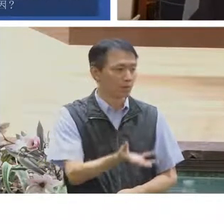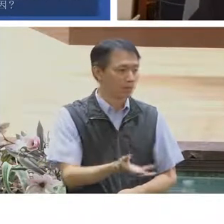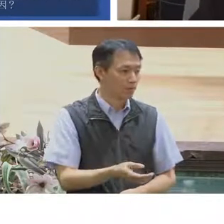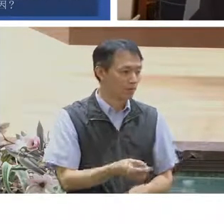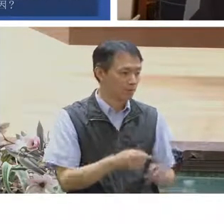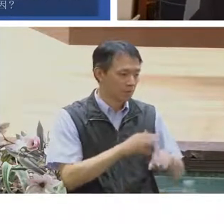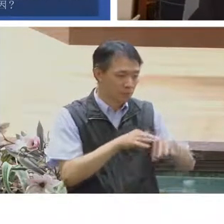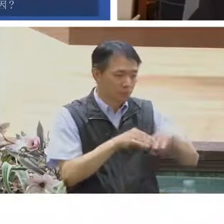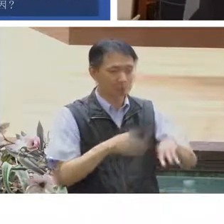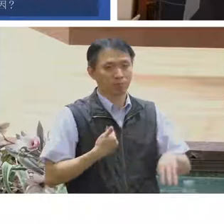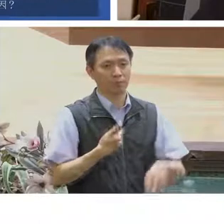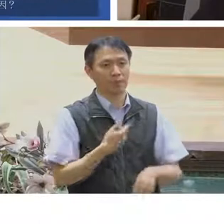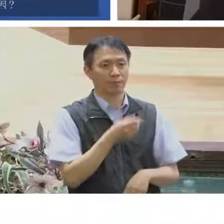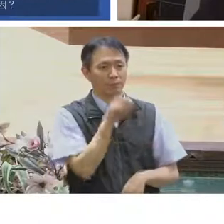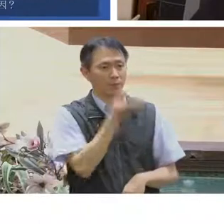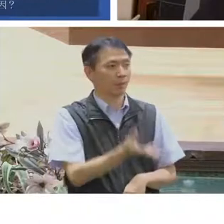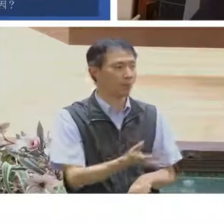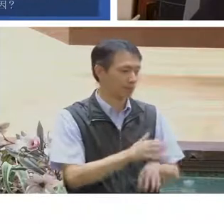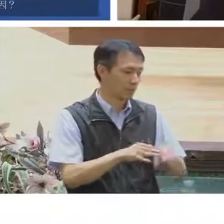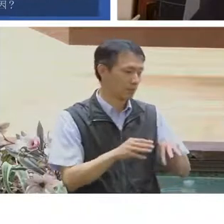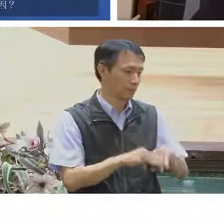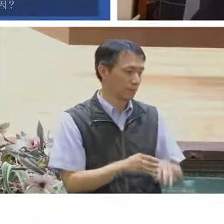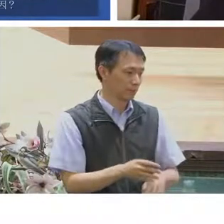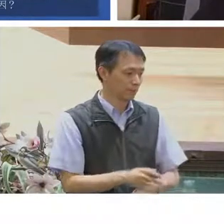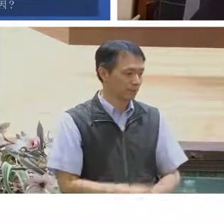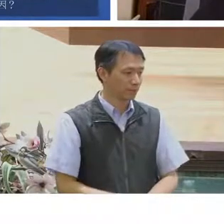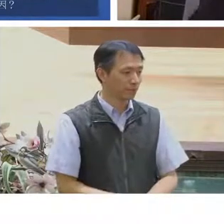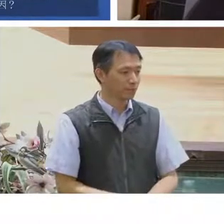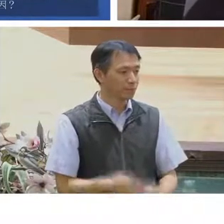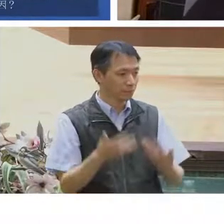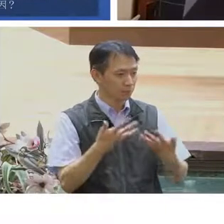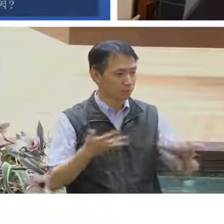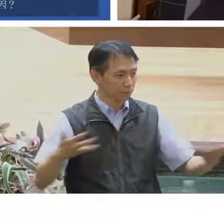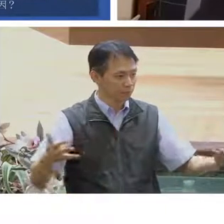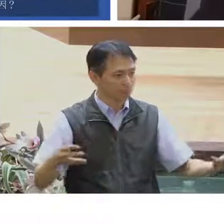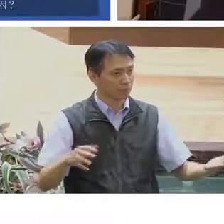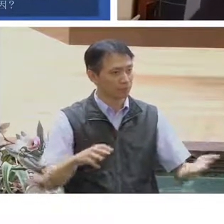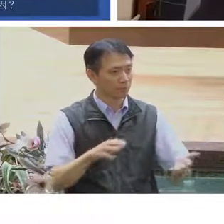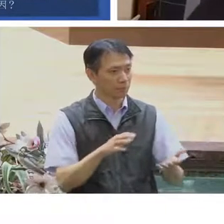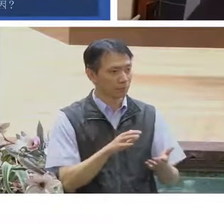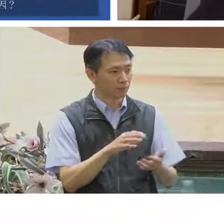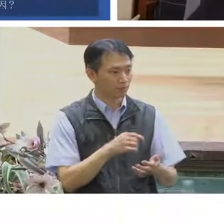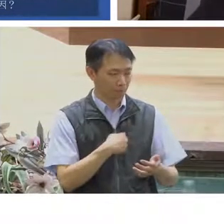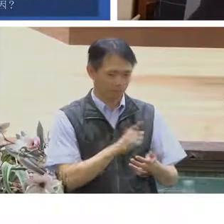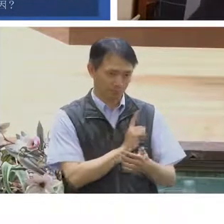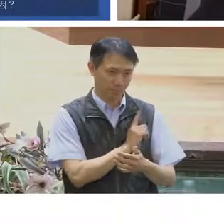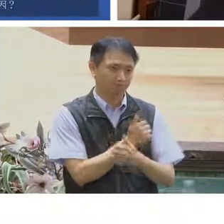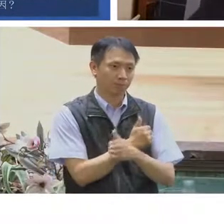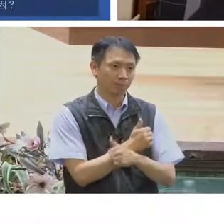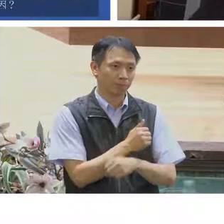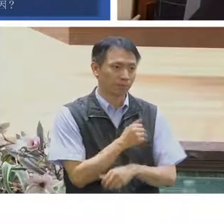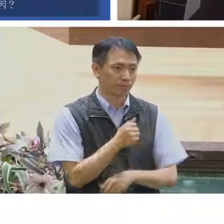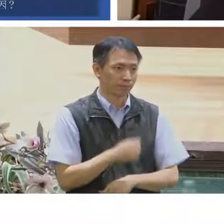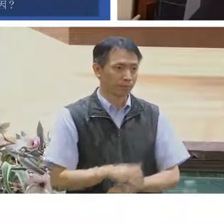的口都不能够守这个秘，所以我很多的根据我的自己的一些的经验就是